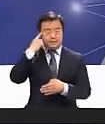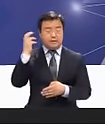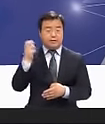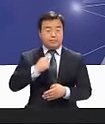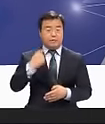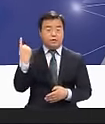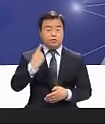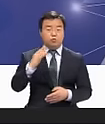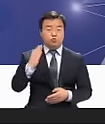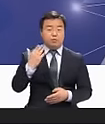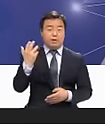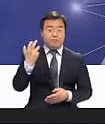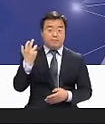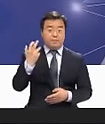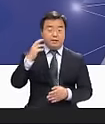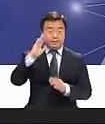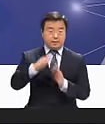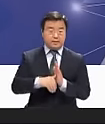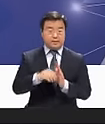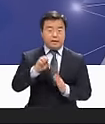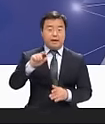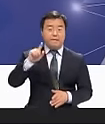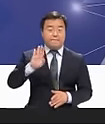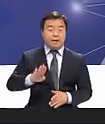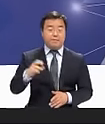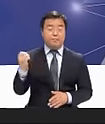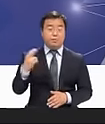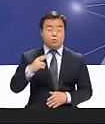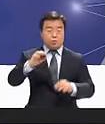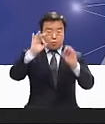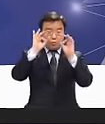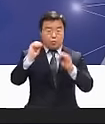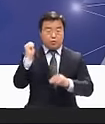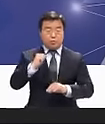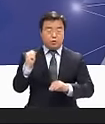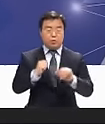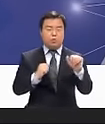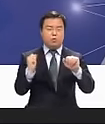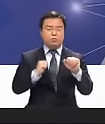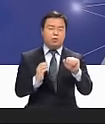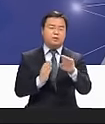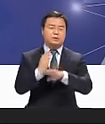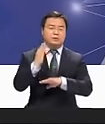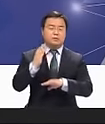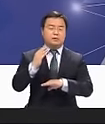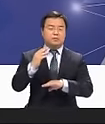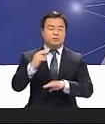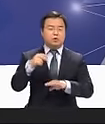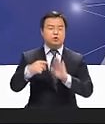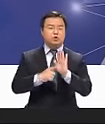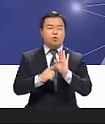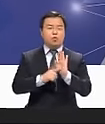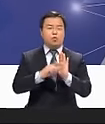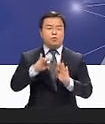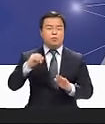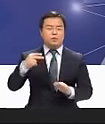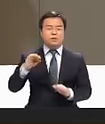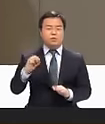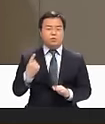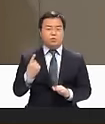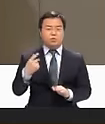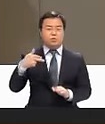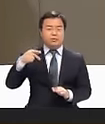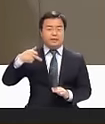1980년대 팝스타이얼 그리고 시청률이 50%가 넘었던 쇼 비디오 잡기, 뭐 심형래 씨 나오고 그런 코미디 프로인데 네. 그런